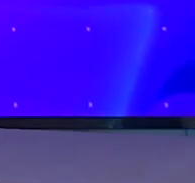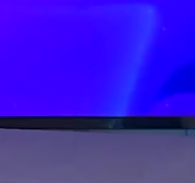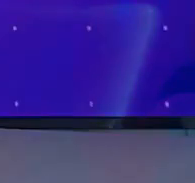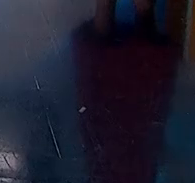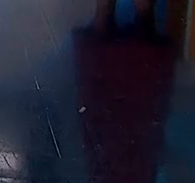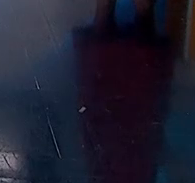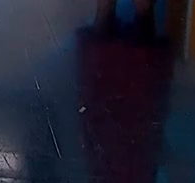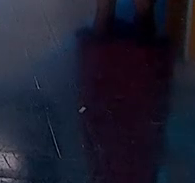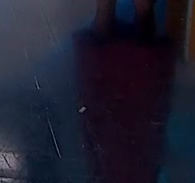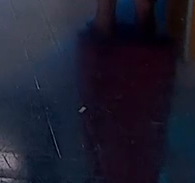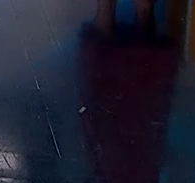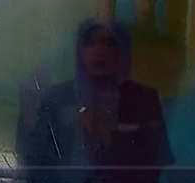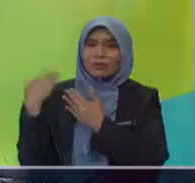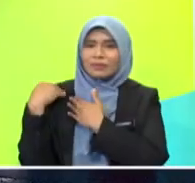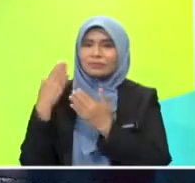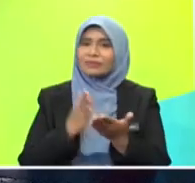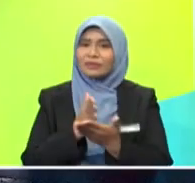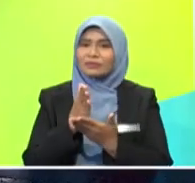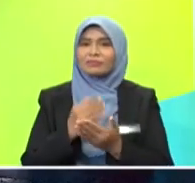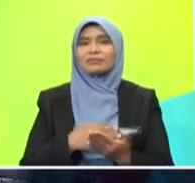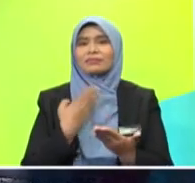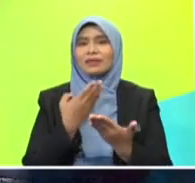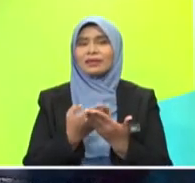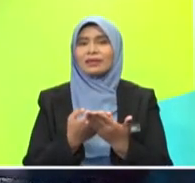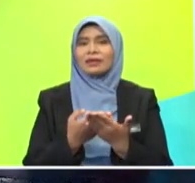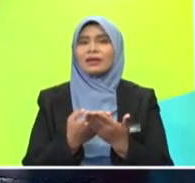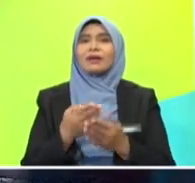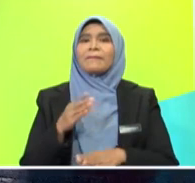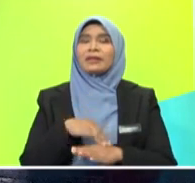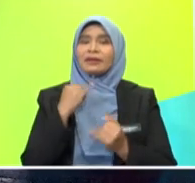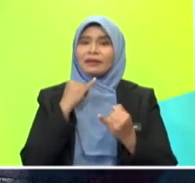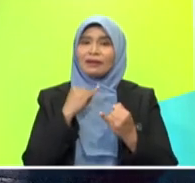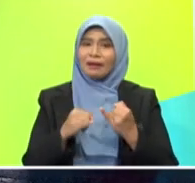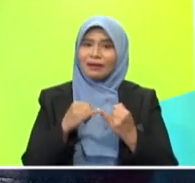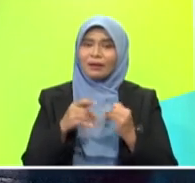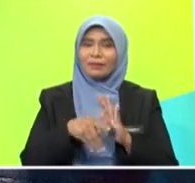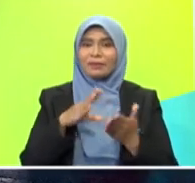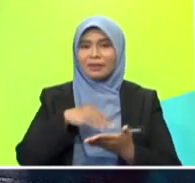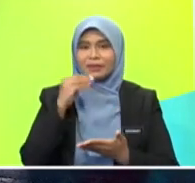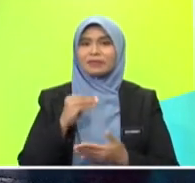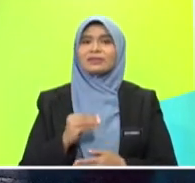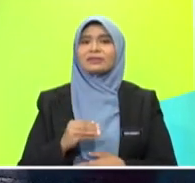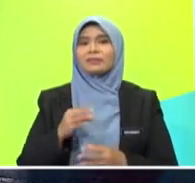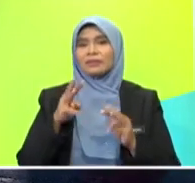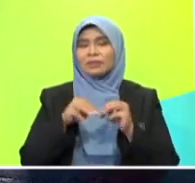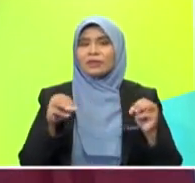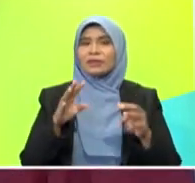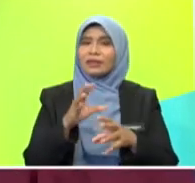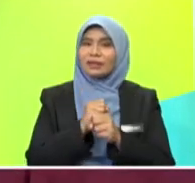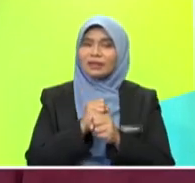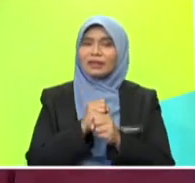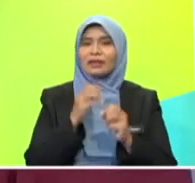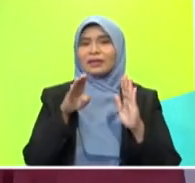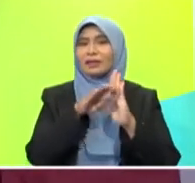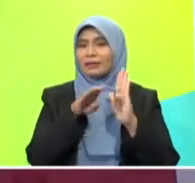pembelajaran kita pada hari ini jadi pada akhir pembelajaran hari ini mulai dapat menilai